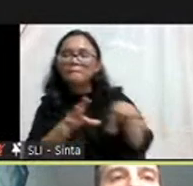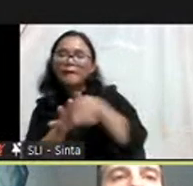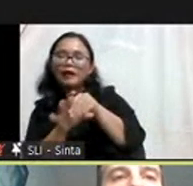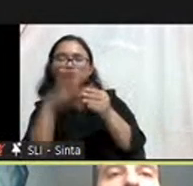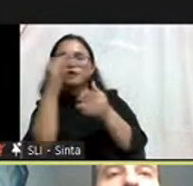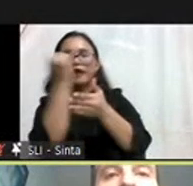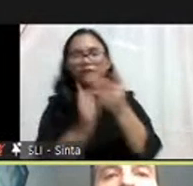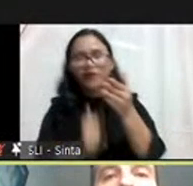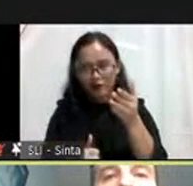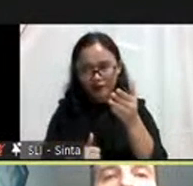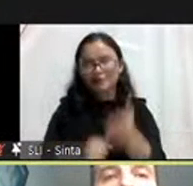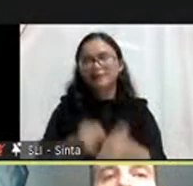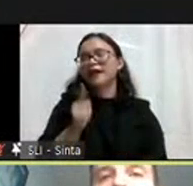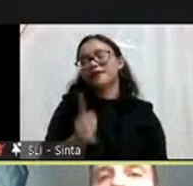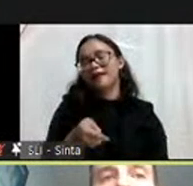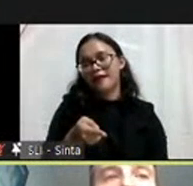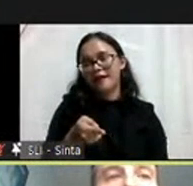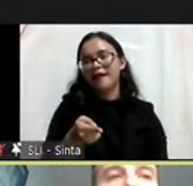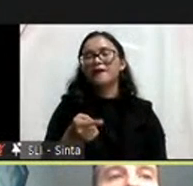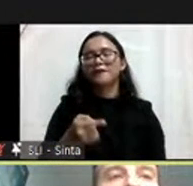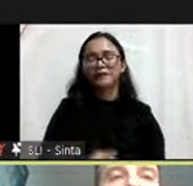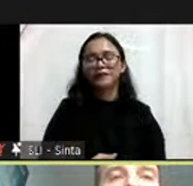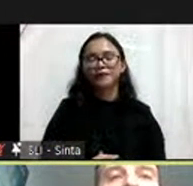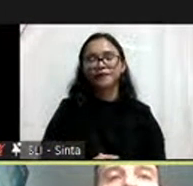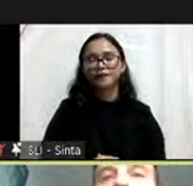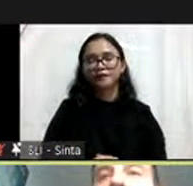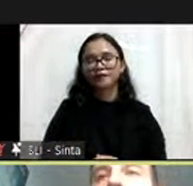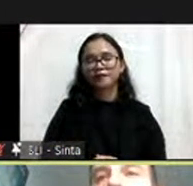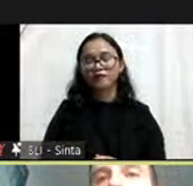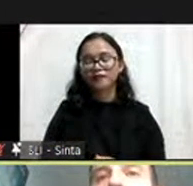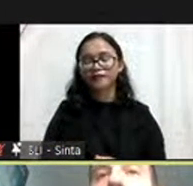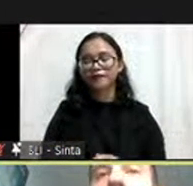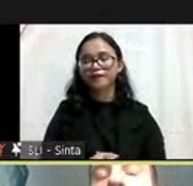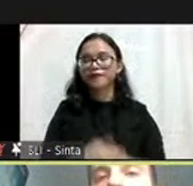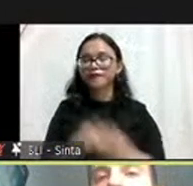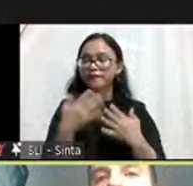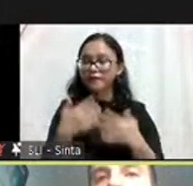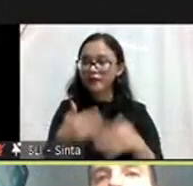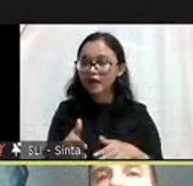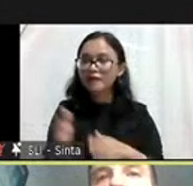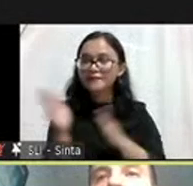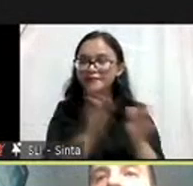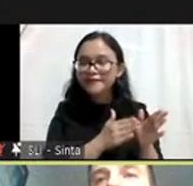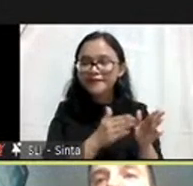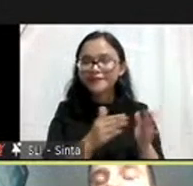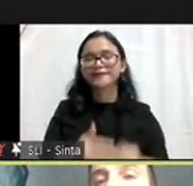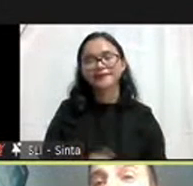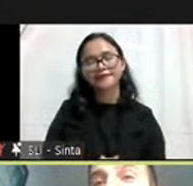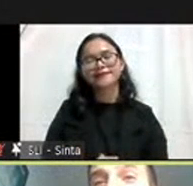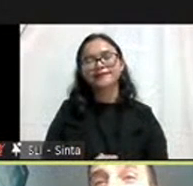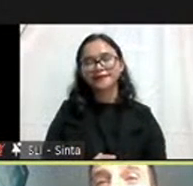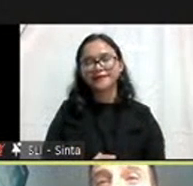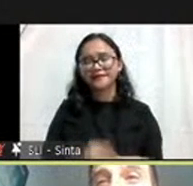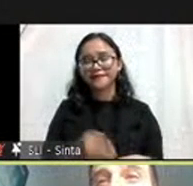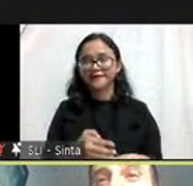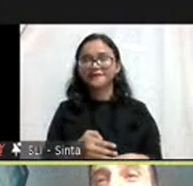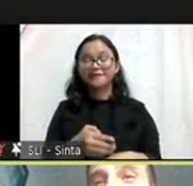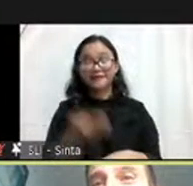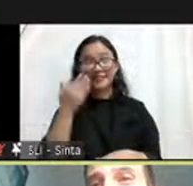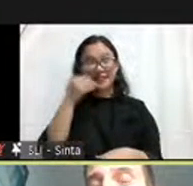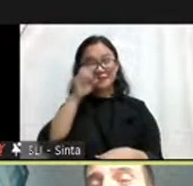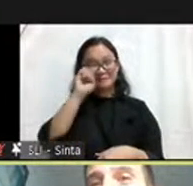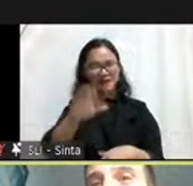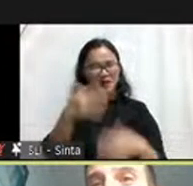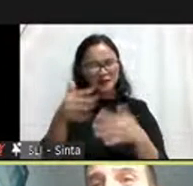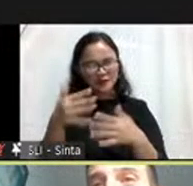Run itu sendiri dan sekarang kita beranjak ke slide berikutnya seperti yang sudah saya katakan tadi saya